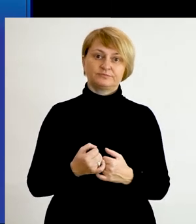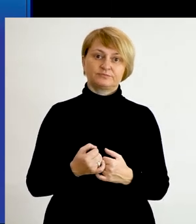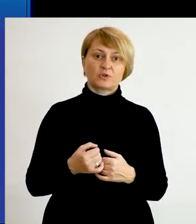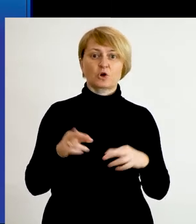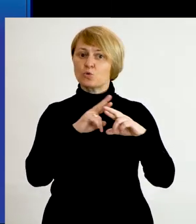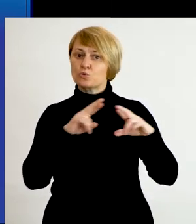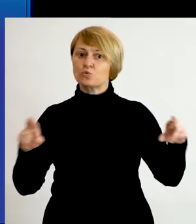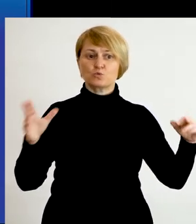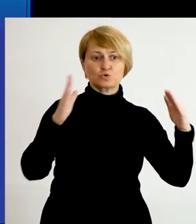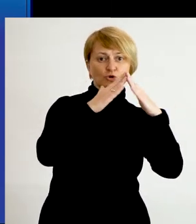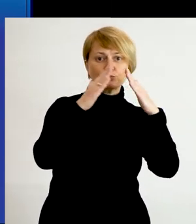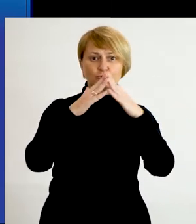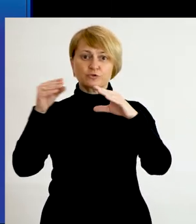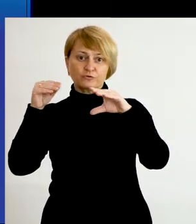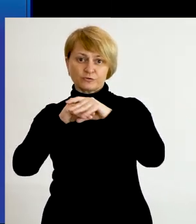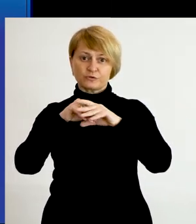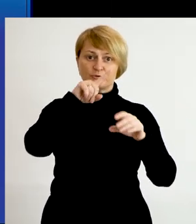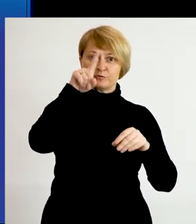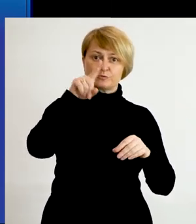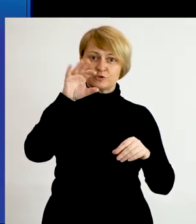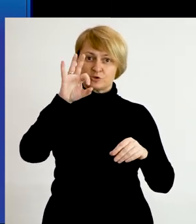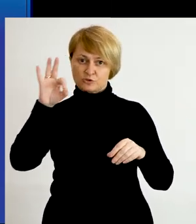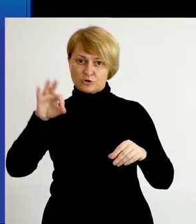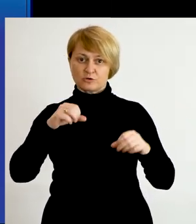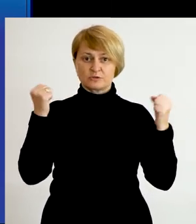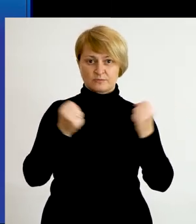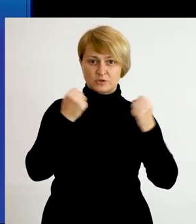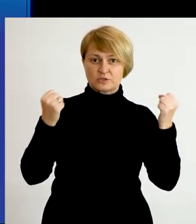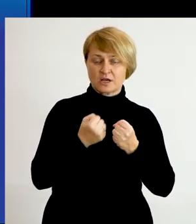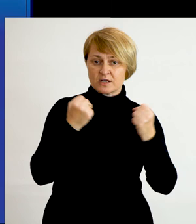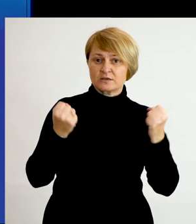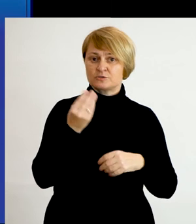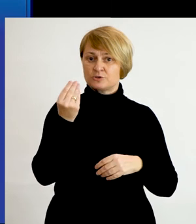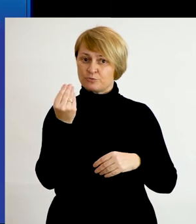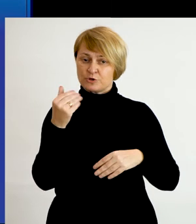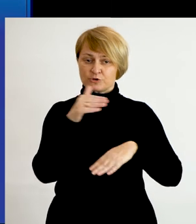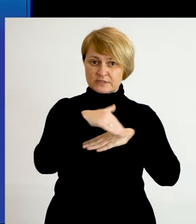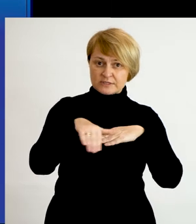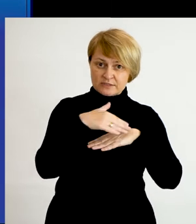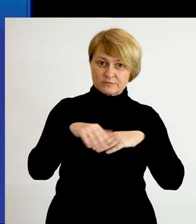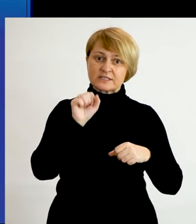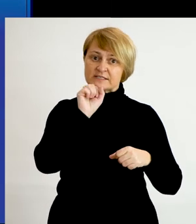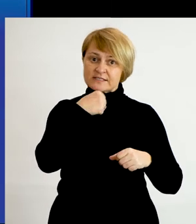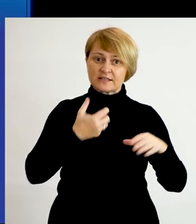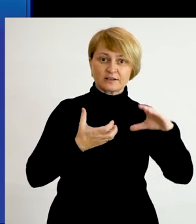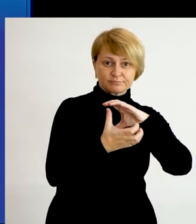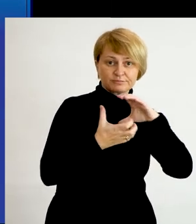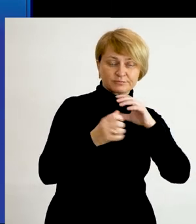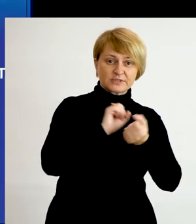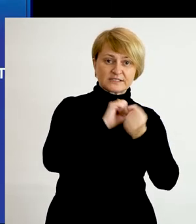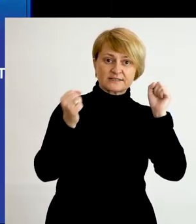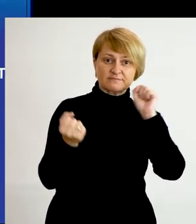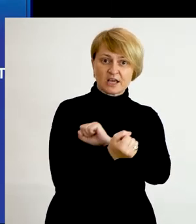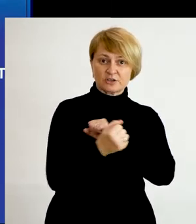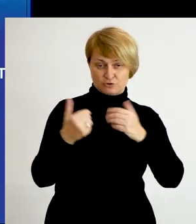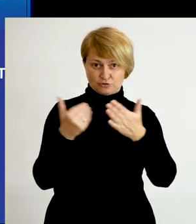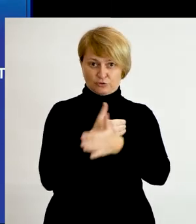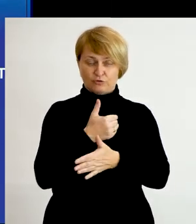Przyłącza budynków do sieci ciepłowniczej. Różne budynki, w tym w ogrodzie zoologicznym też chcemy postarać się o środki zewnętrzne, żeby tą starą kotłownię zmienić na